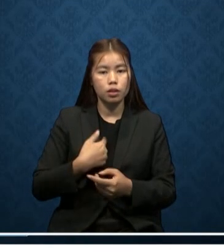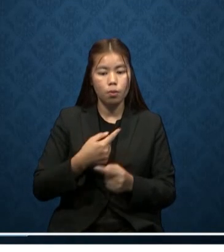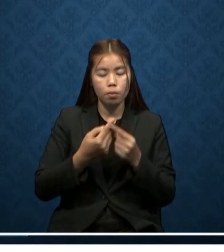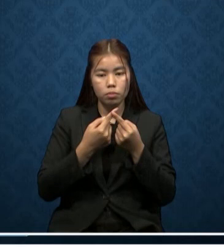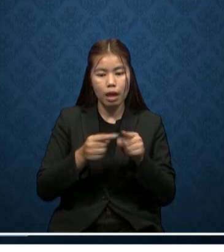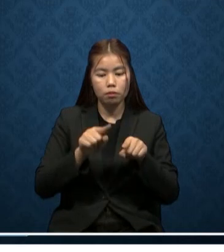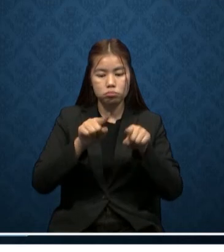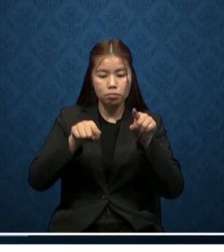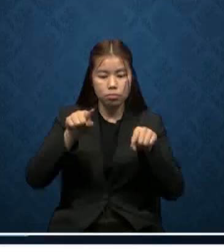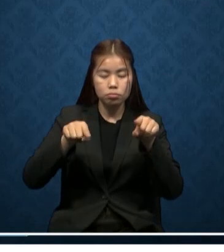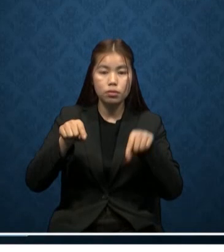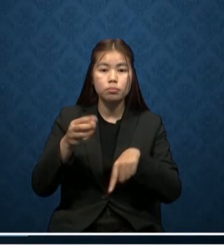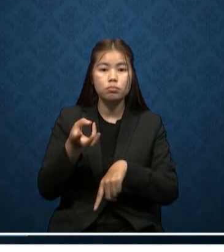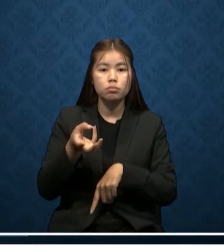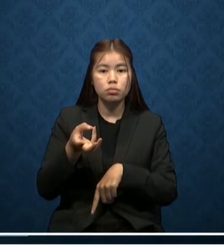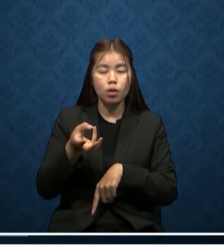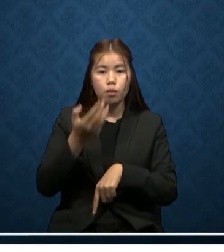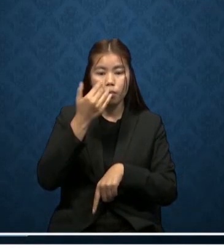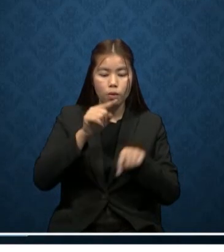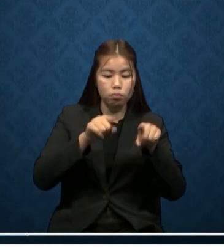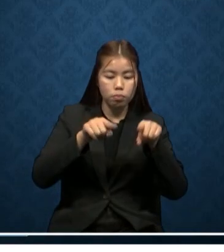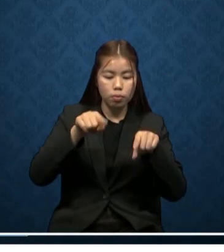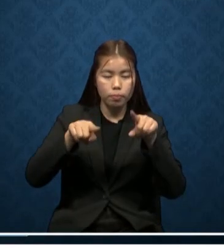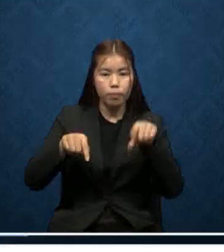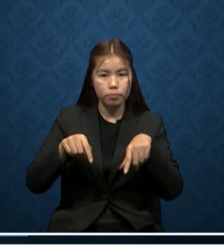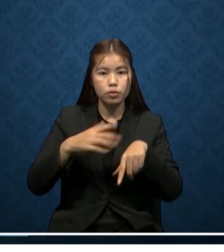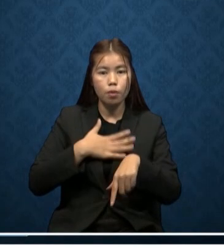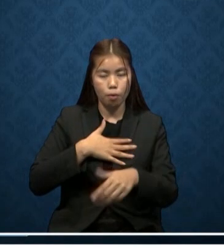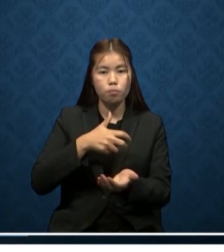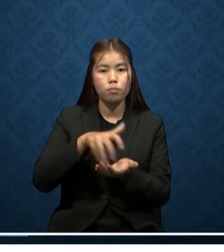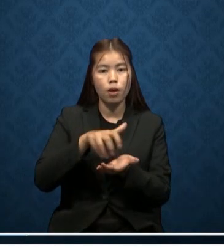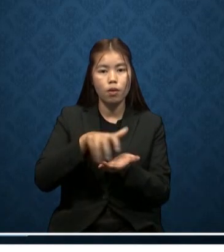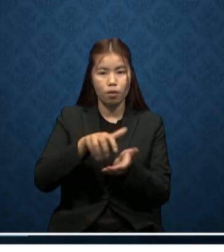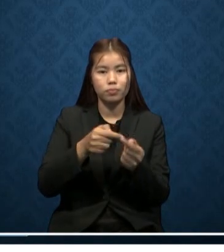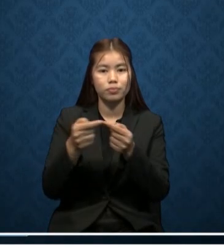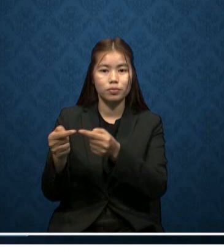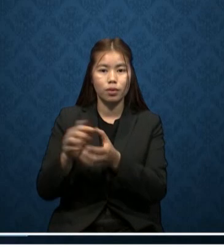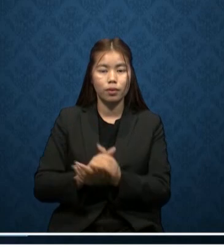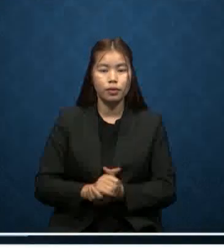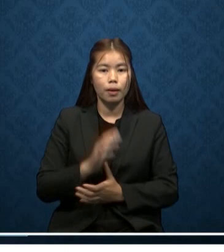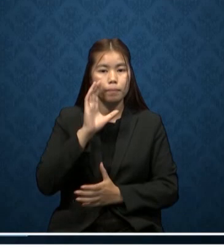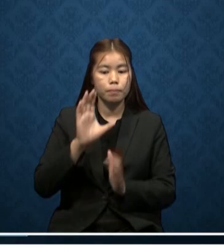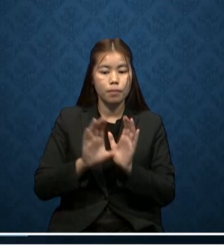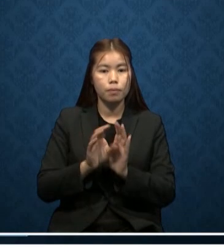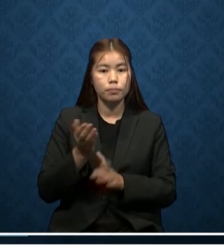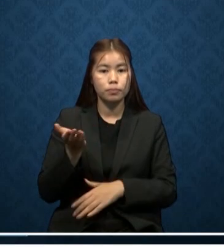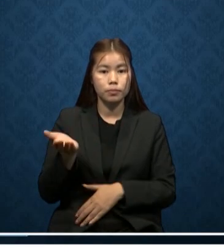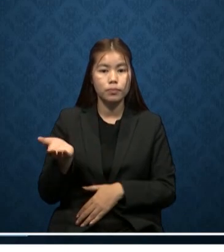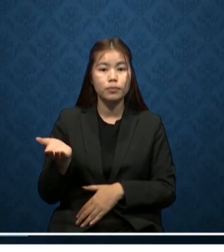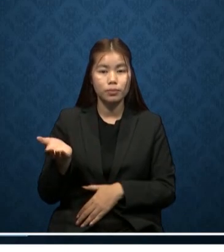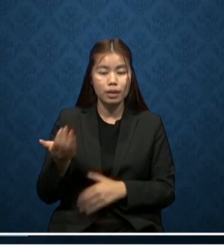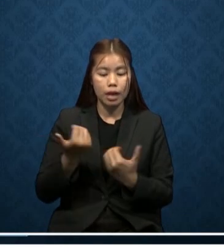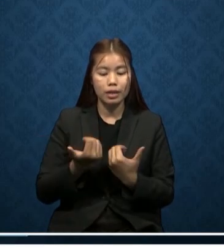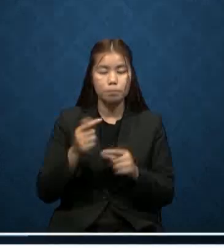กันมากสาเหตุที่ไม่ได้แตกต่างกันมากเพราะอะไรเดี๋ยวเดี๋ยวเราเดี๋ยวผมจะพูดถึงต่อไปภาพฉายต่อไปนะครับอันนี้เป็นการ